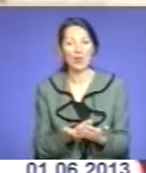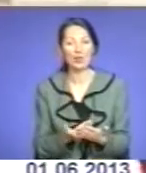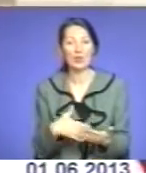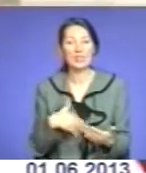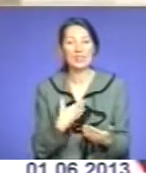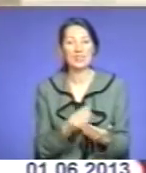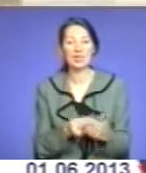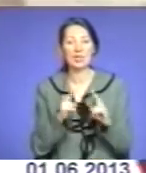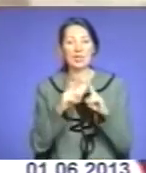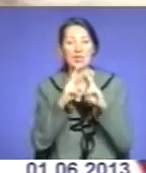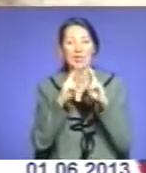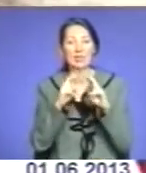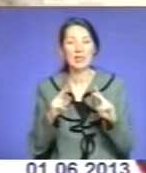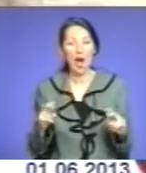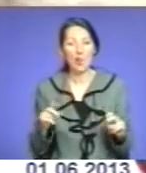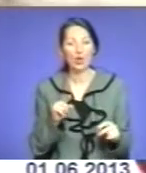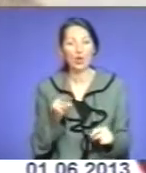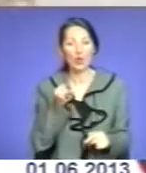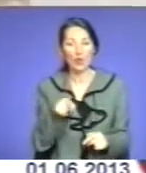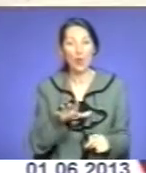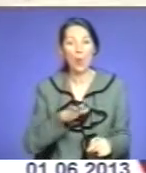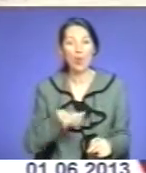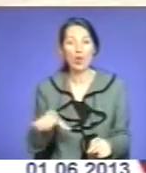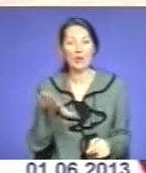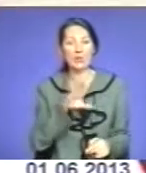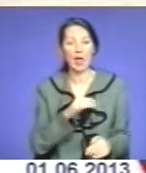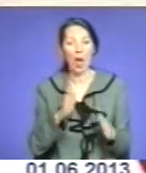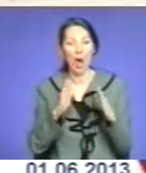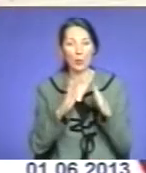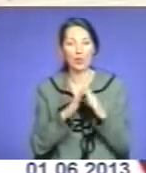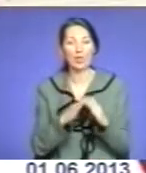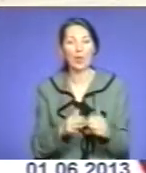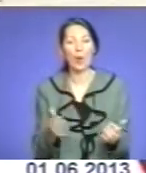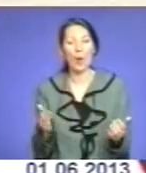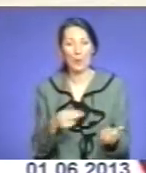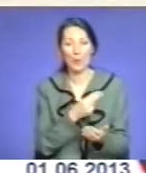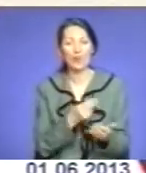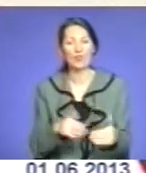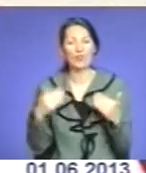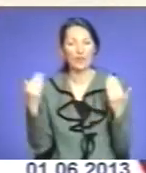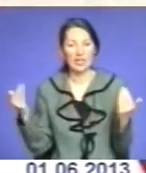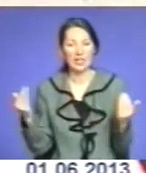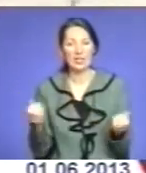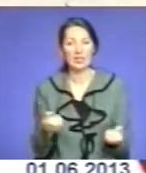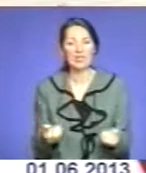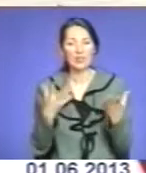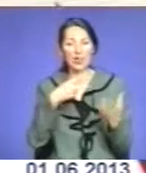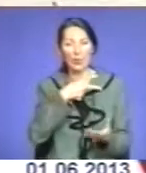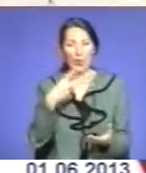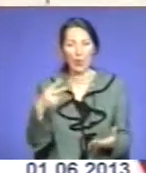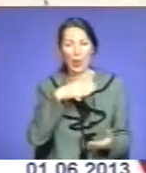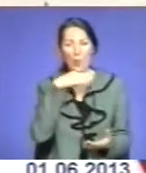свій замок. Щоб в ньому було все. Будинки вийшли великі, світлі, двоповерхові, багато квітів,